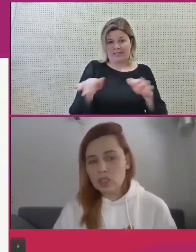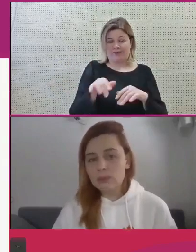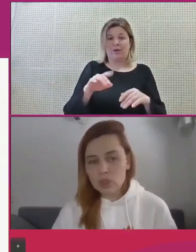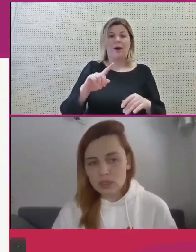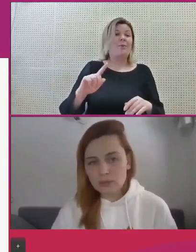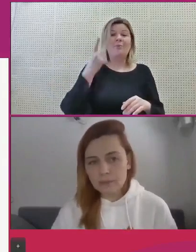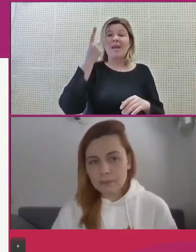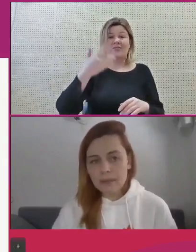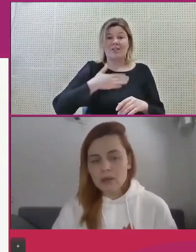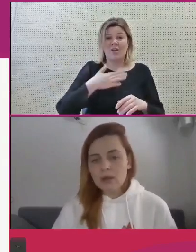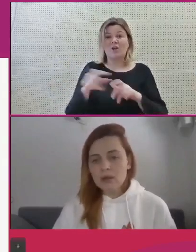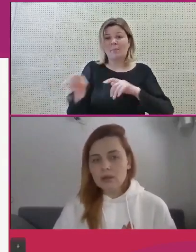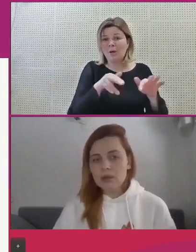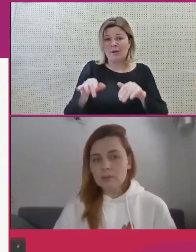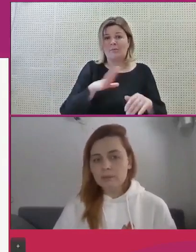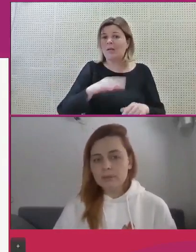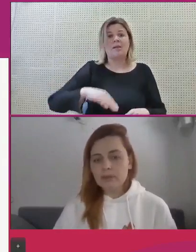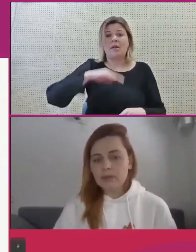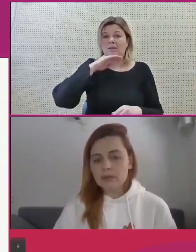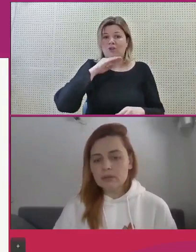были достаточно бюджетными.